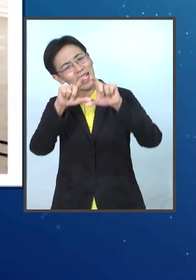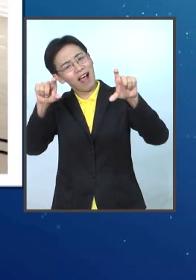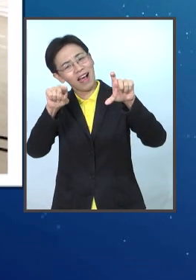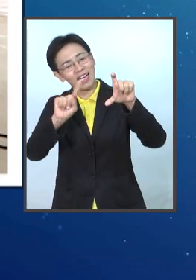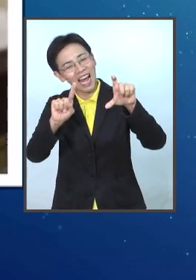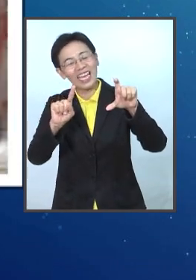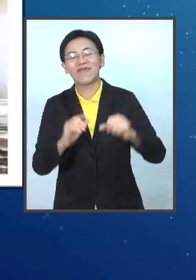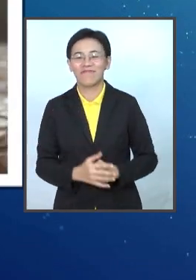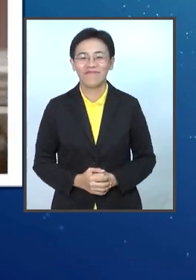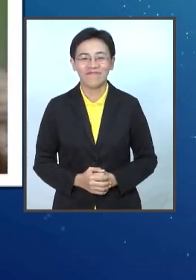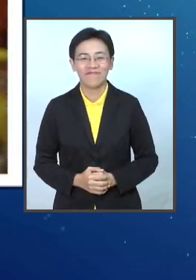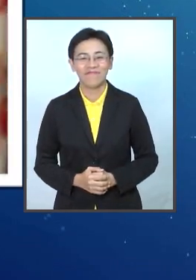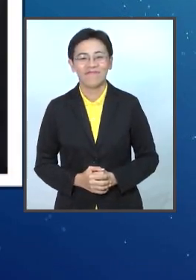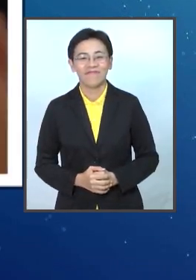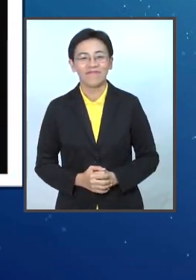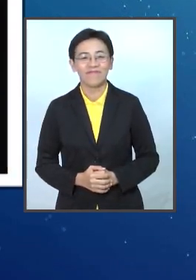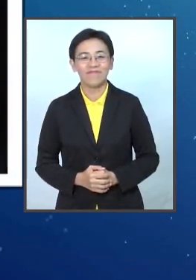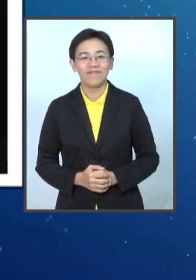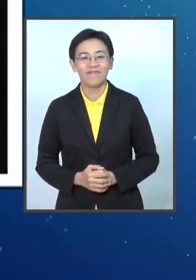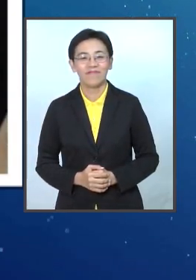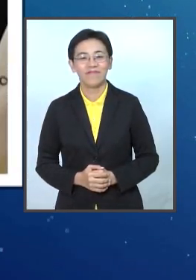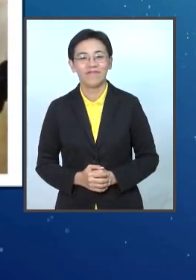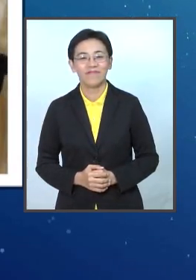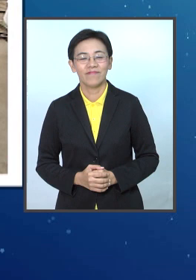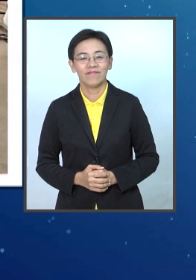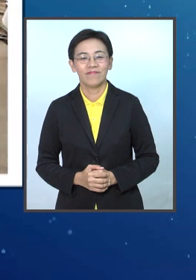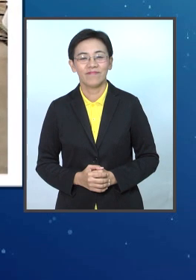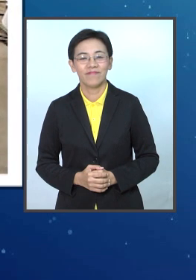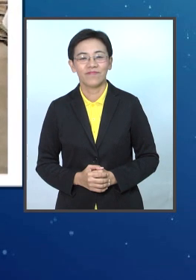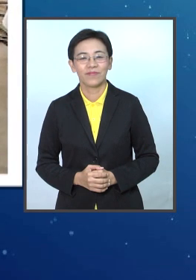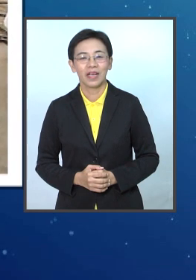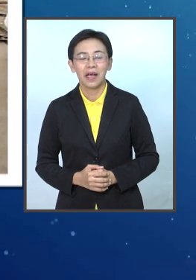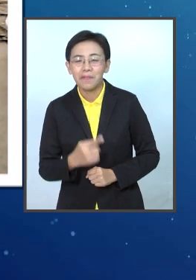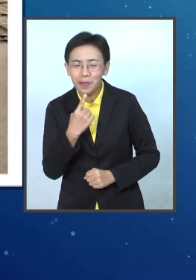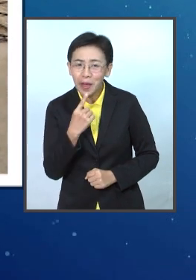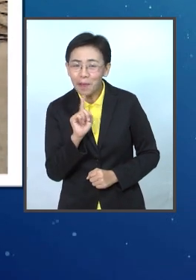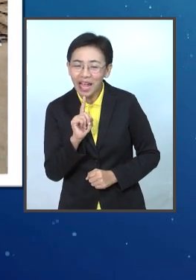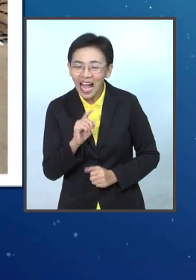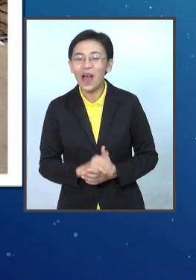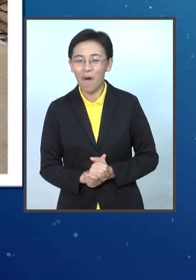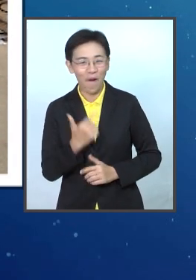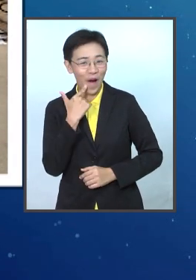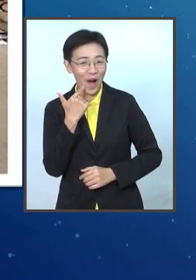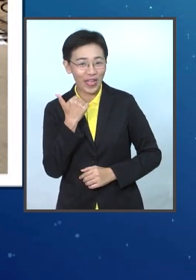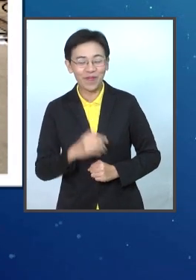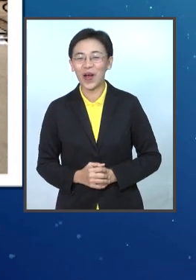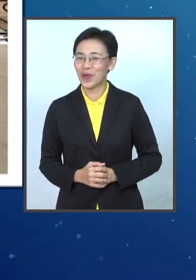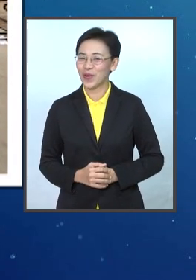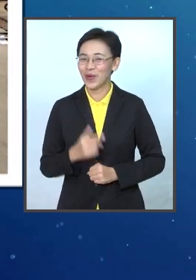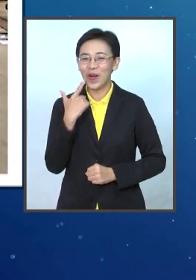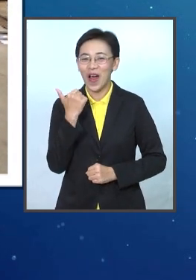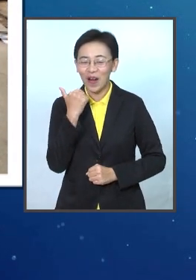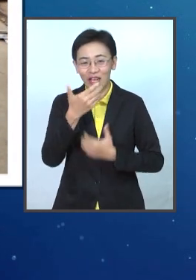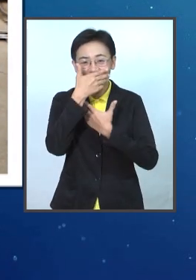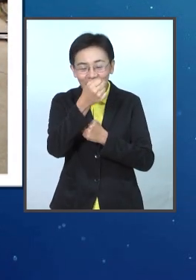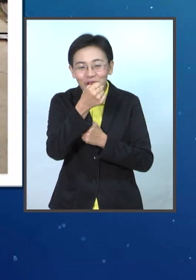เป็นไงสูตรนี้โอเคนะคะอร่อยนะคะ อร่อยมากเลย